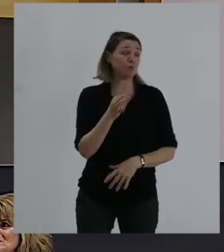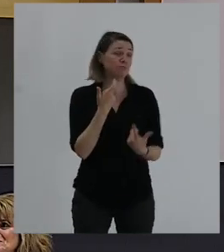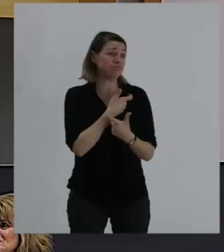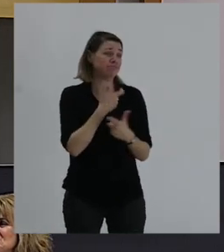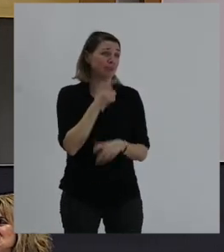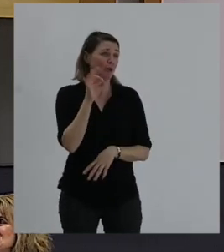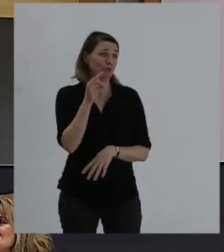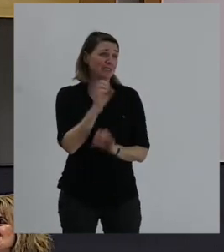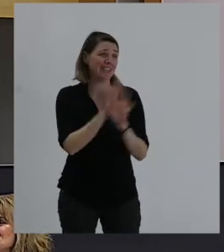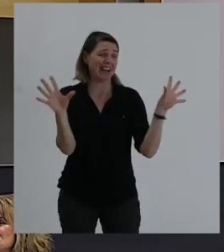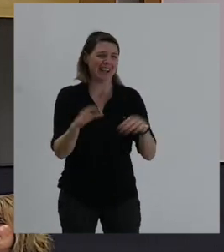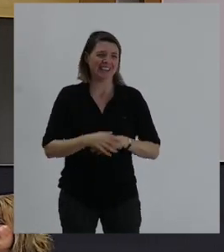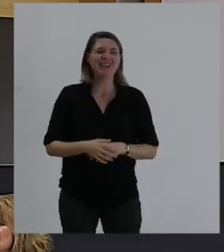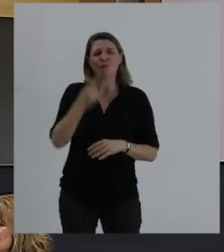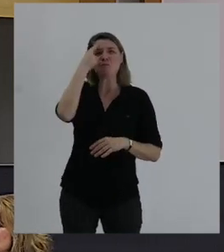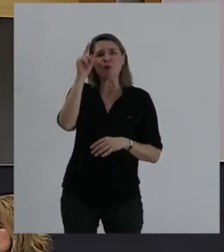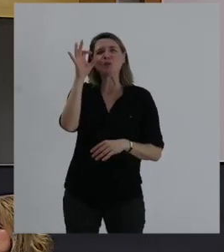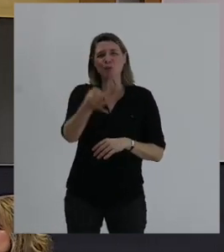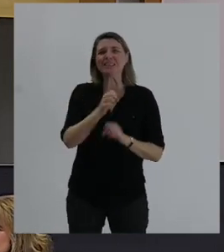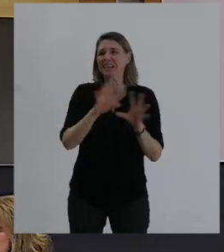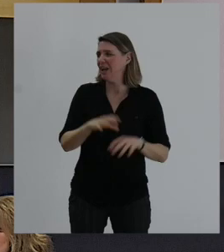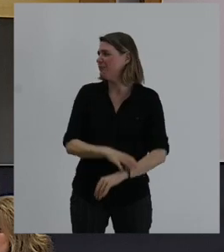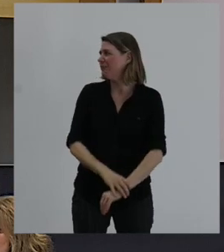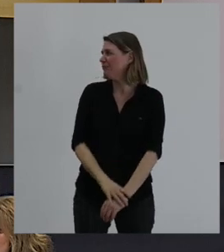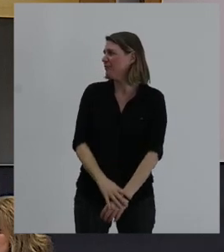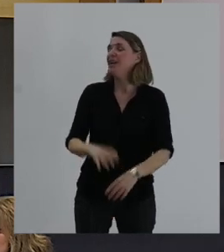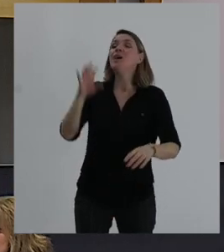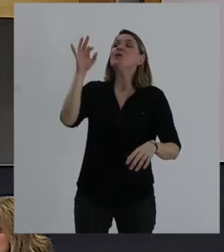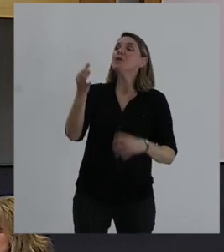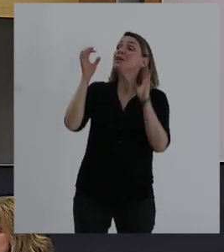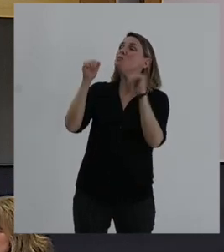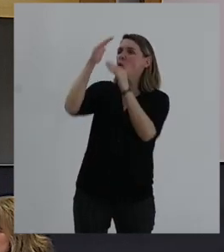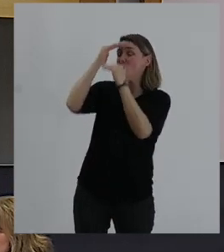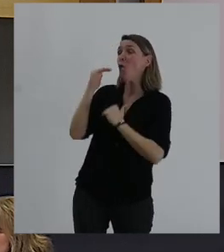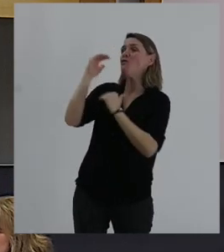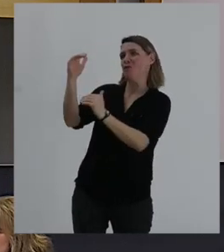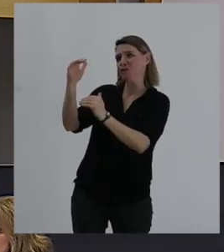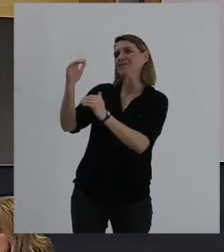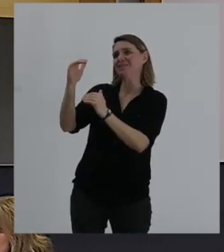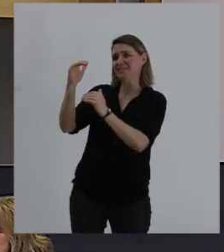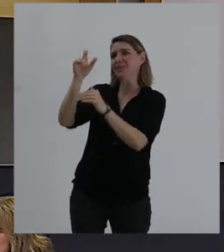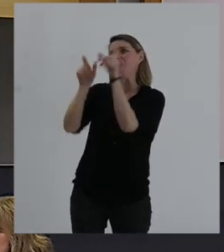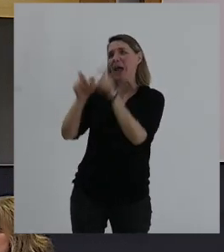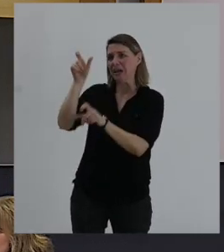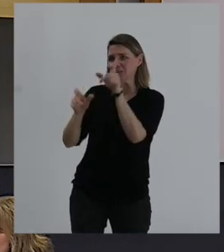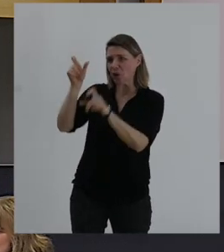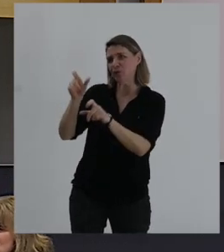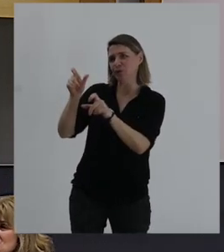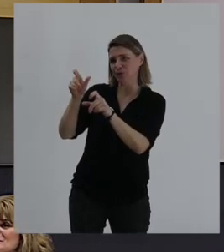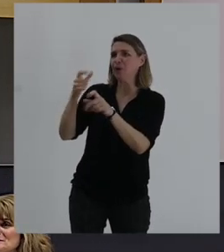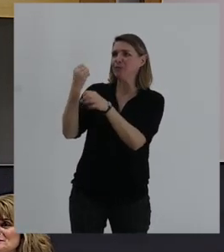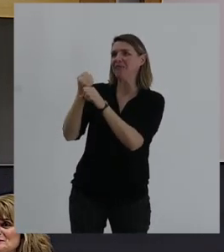sais pas s'il fallait un exemple ou quoi. Mais... Je pense que c'est clair. Okay. Oui, je pense qu'on peut faire confiance à notre cellule